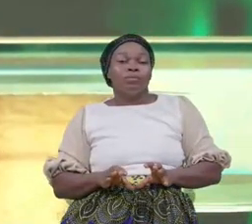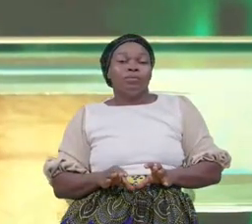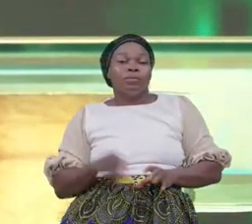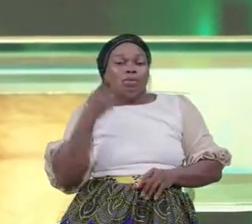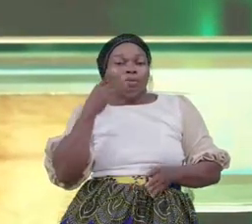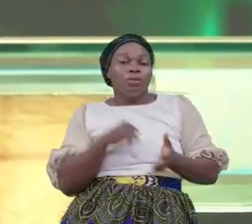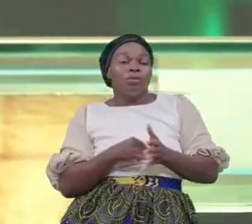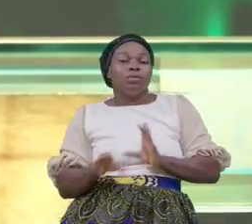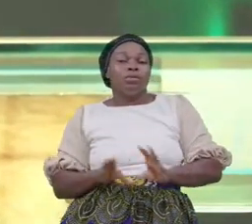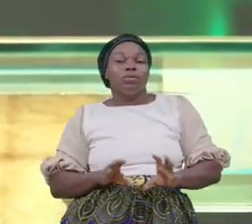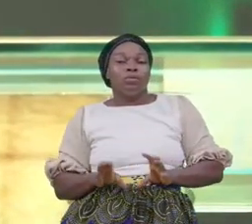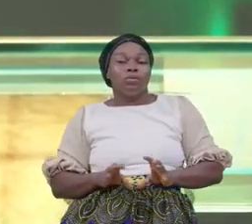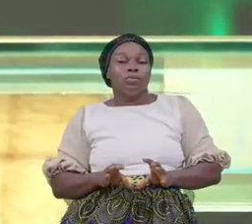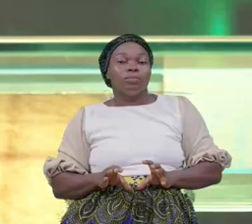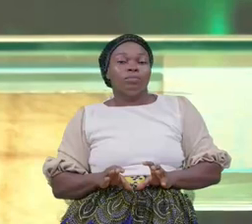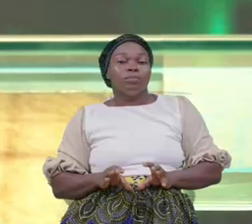Acceptez que c'est déjà fait.